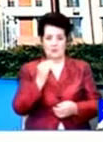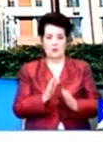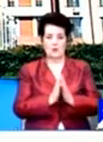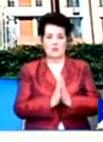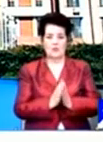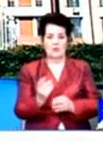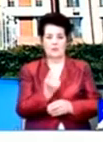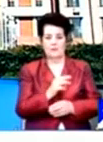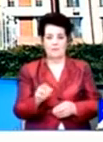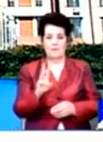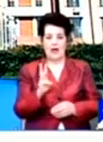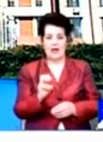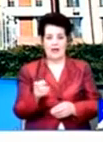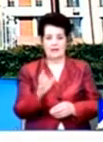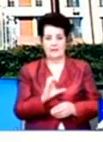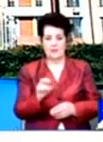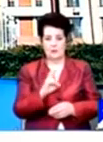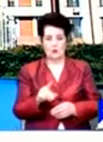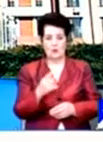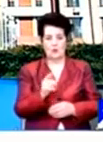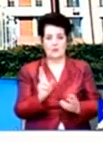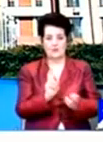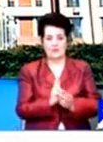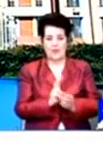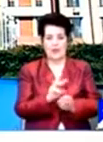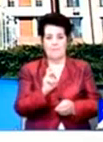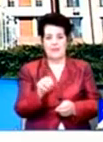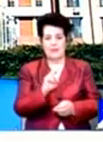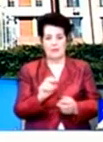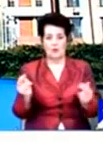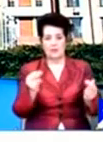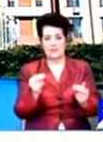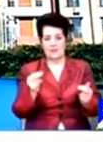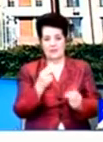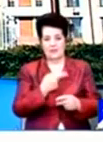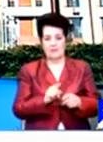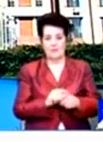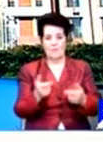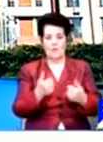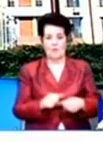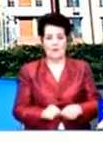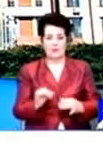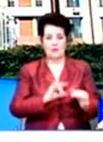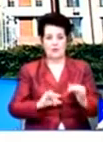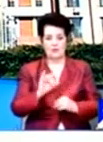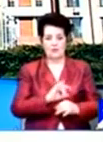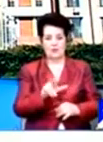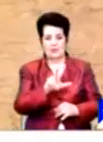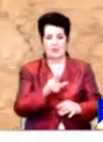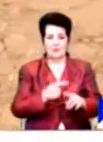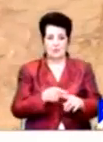făcută de premierul Maia Sandu în cadrul întrevederii cu mediatorii și observatorii din cadrul formatului de negocieri